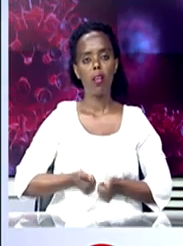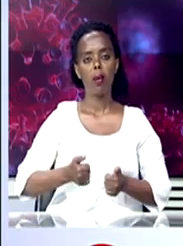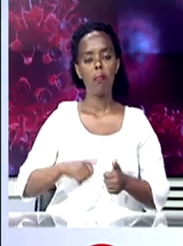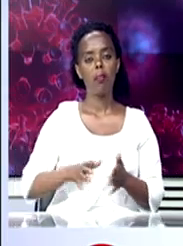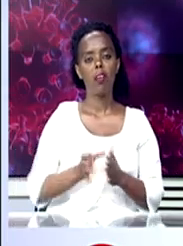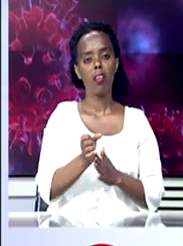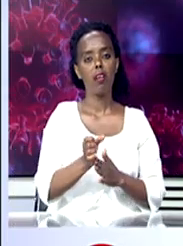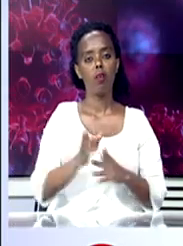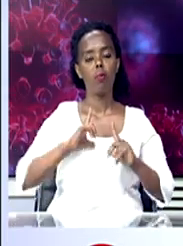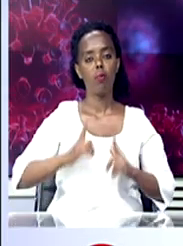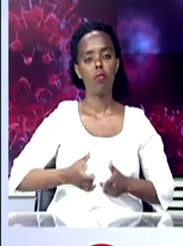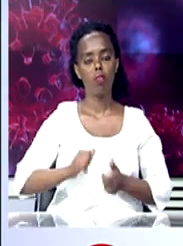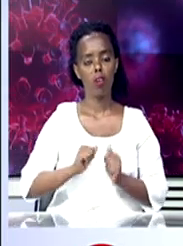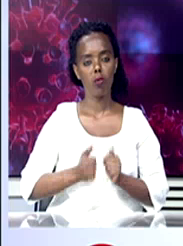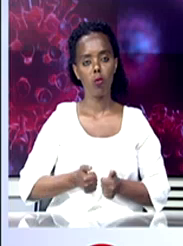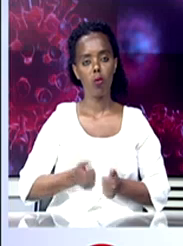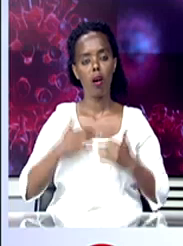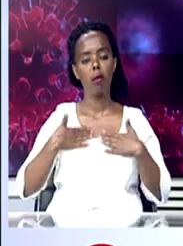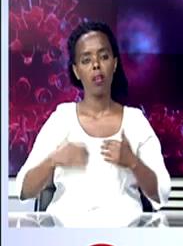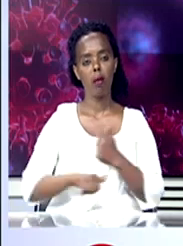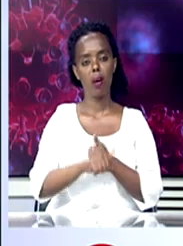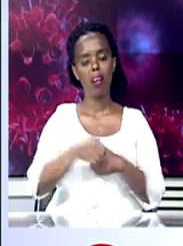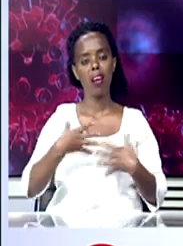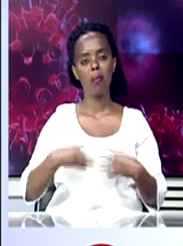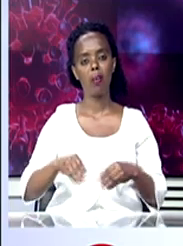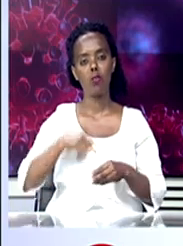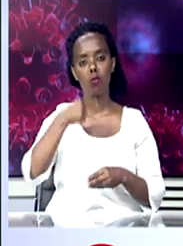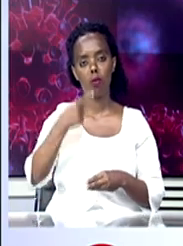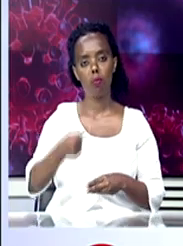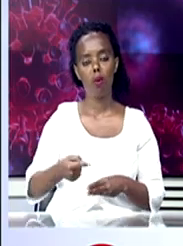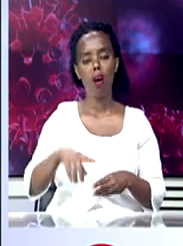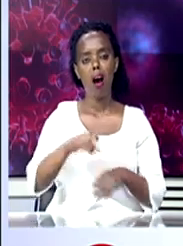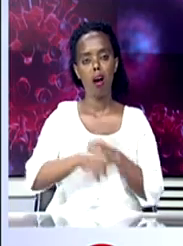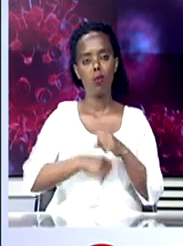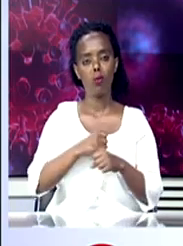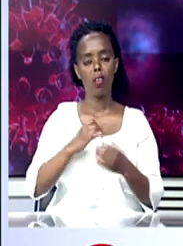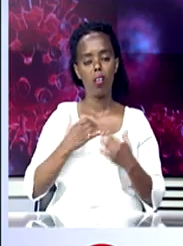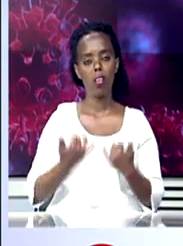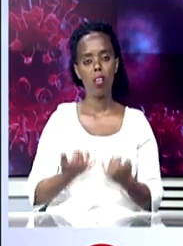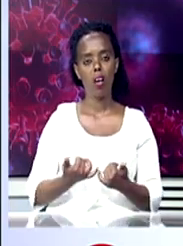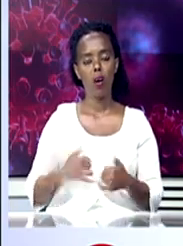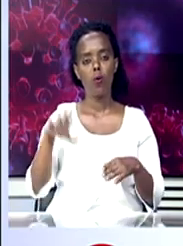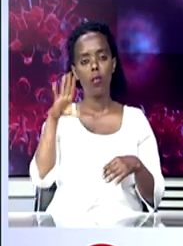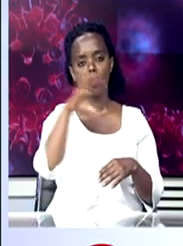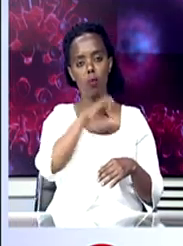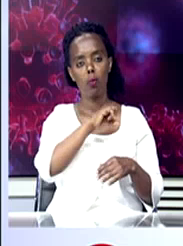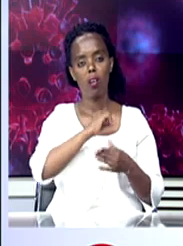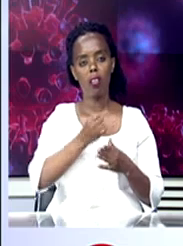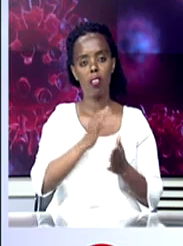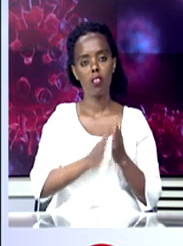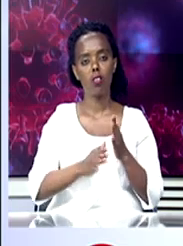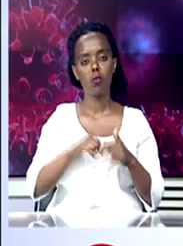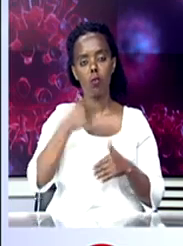mirgalu bunjiraachu qama midaman abejechun immoyu adunya kanarra wanta umurati yechuda